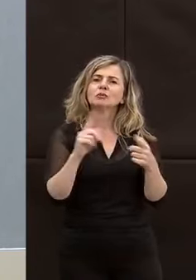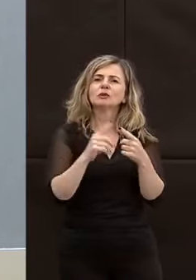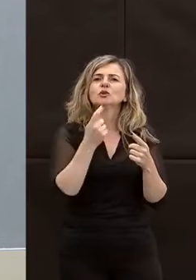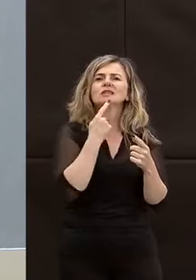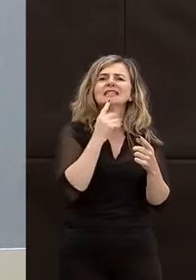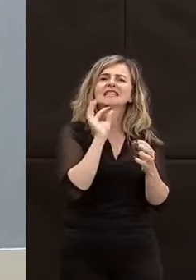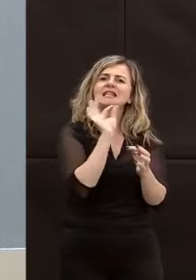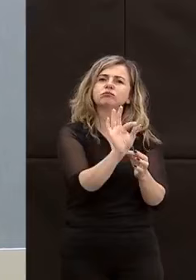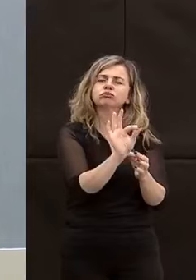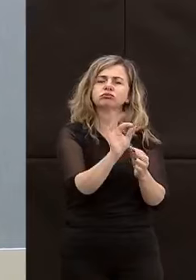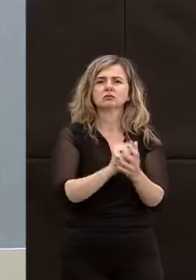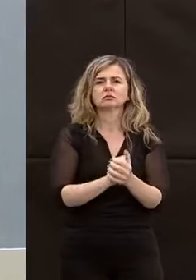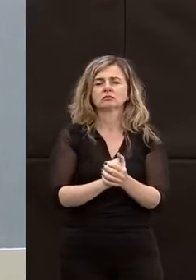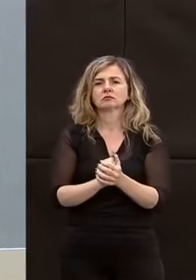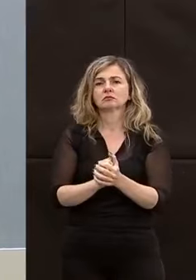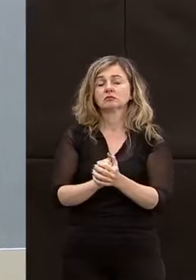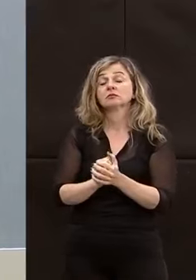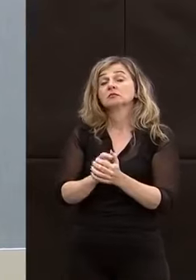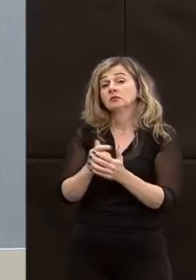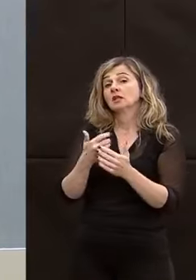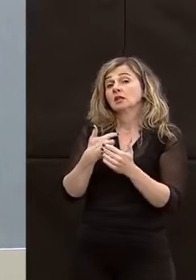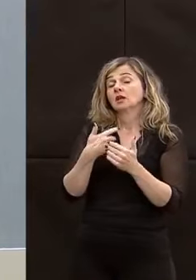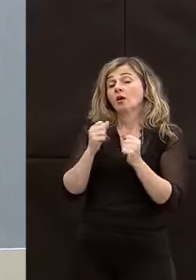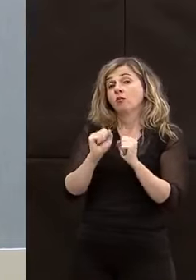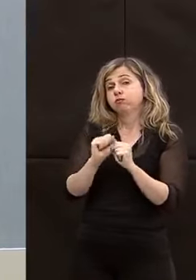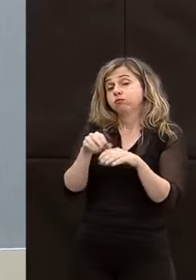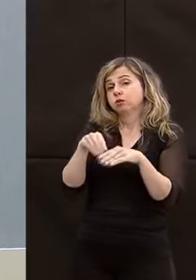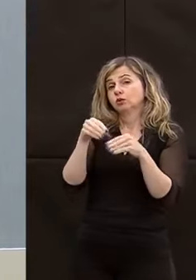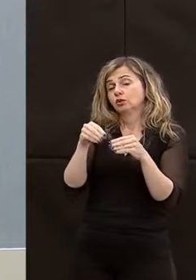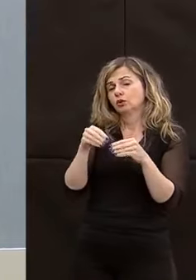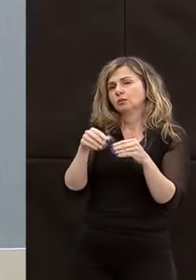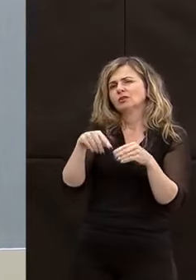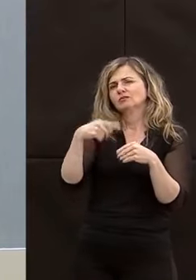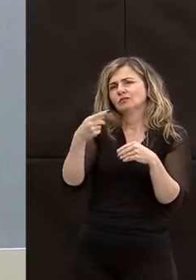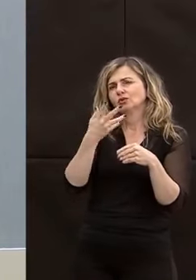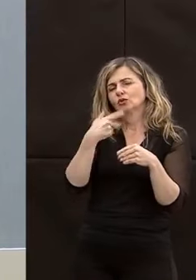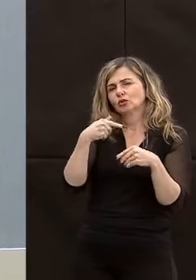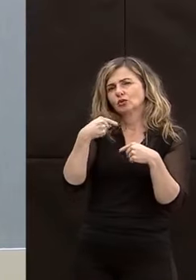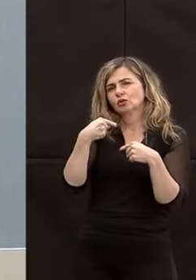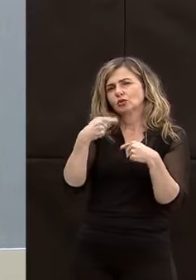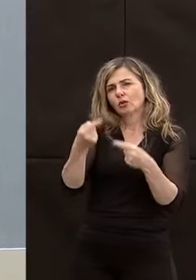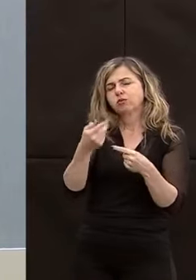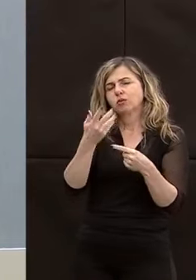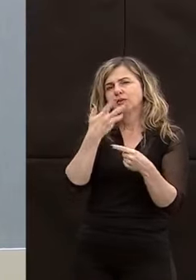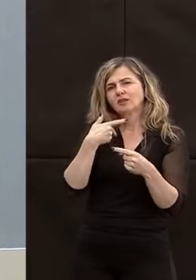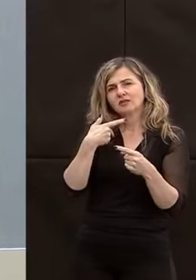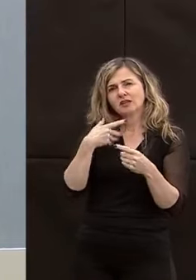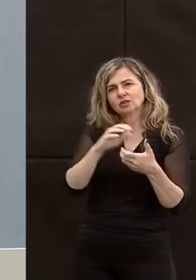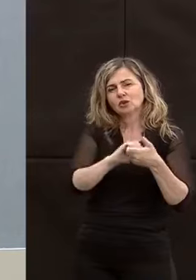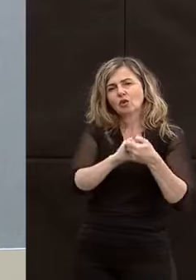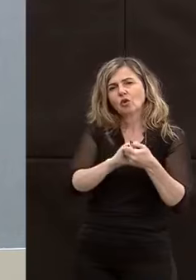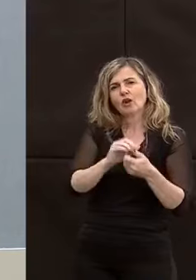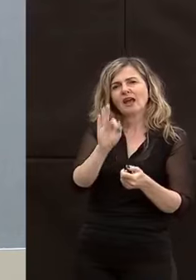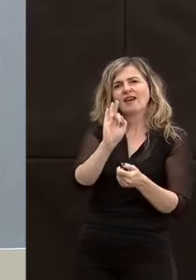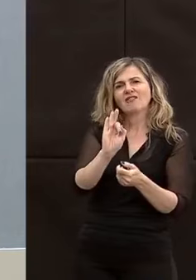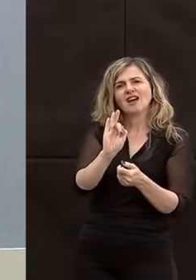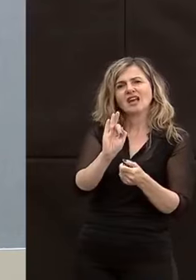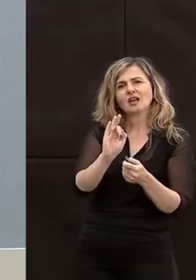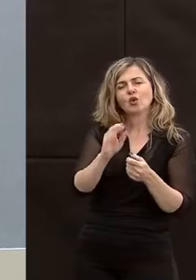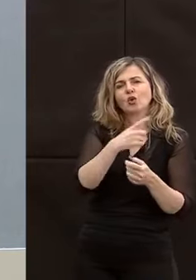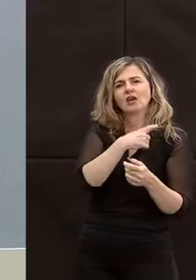allora io posso solo introdurre su questo poi preferirei che fosse il collega failoni assessore al turismo